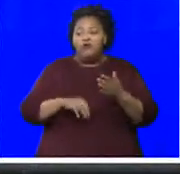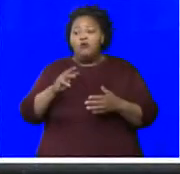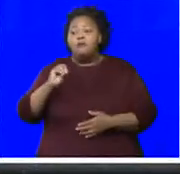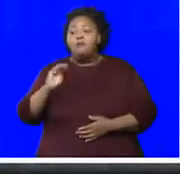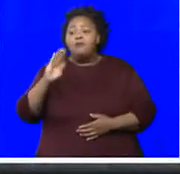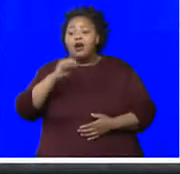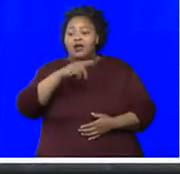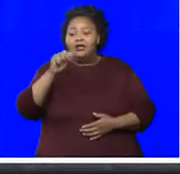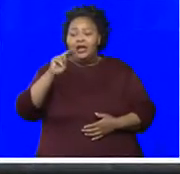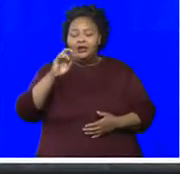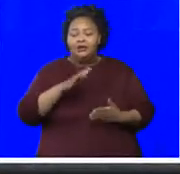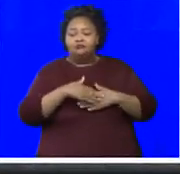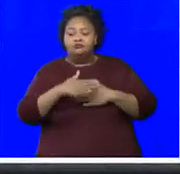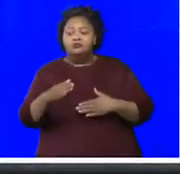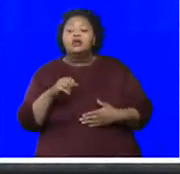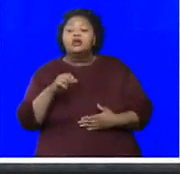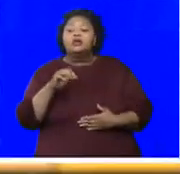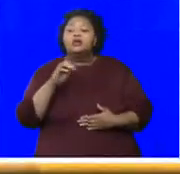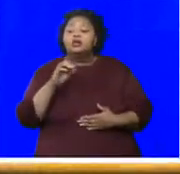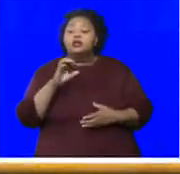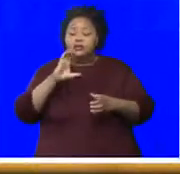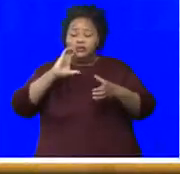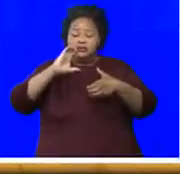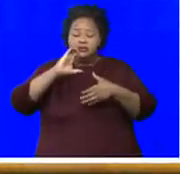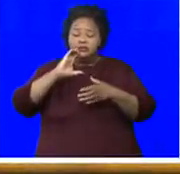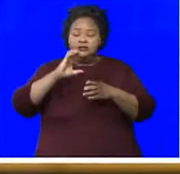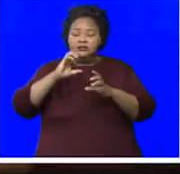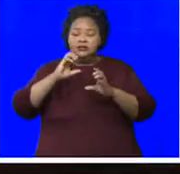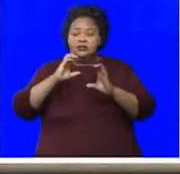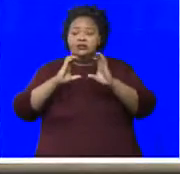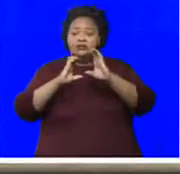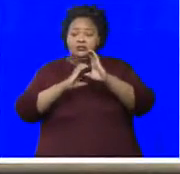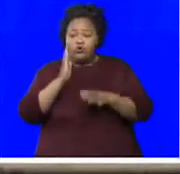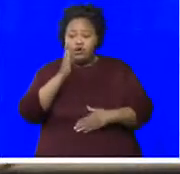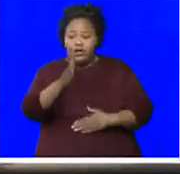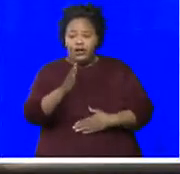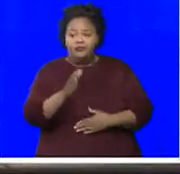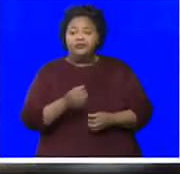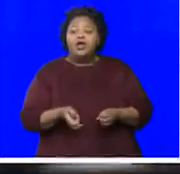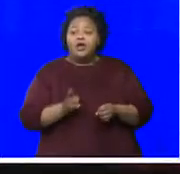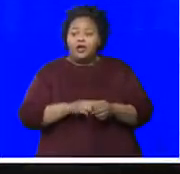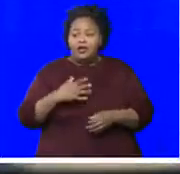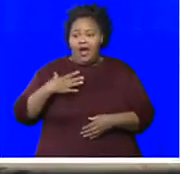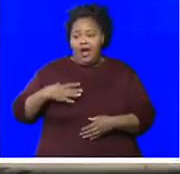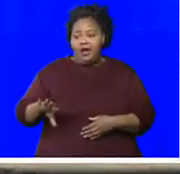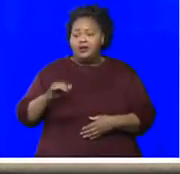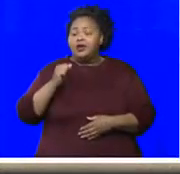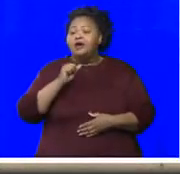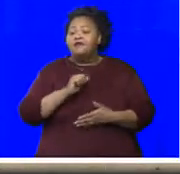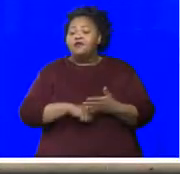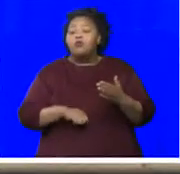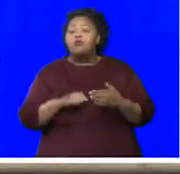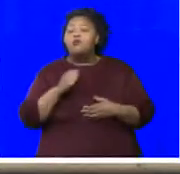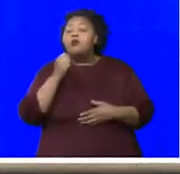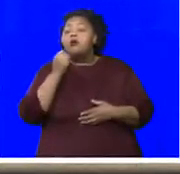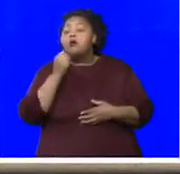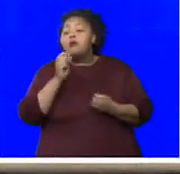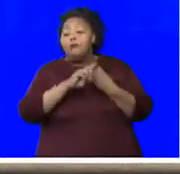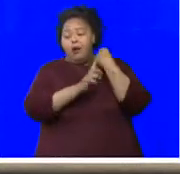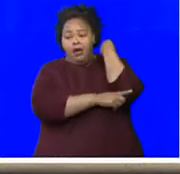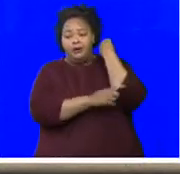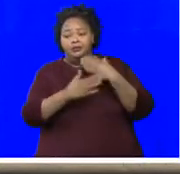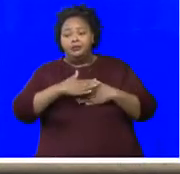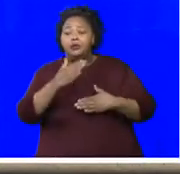esimunye neMR3 losuka engwenya uye kamanzini kuleminye lelitiko letfulile nekuthi